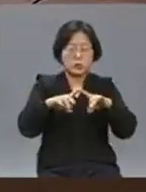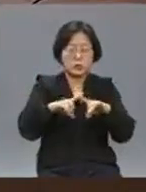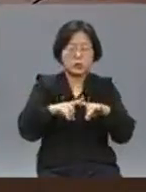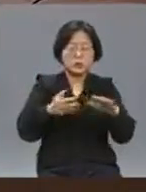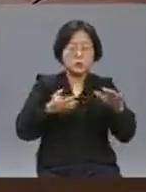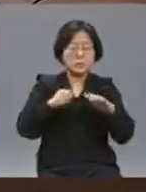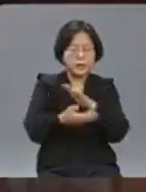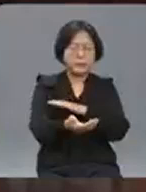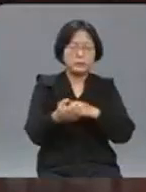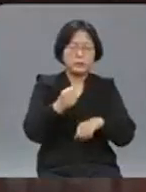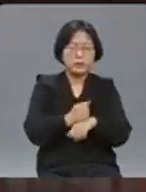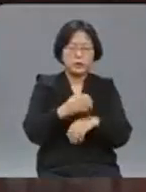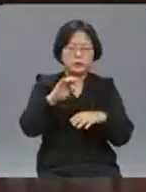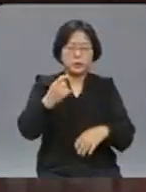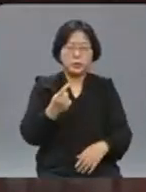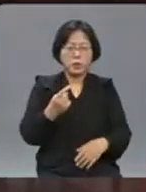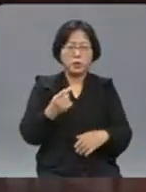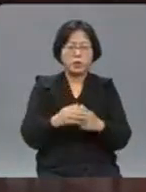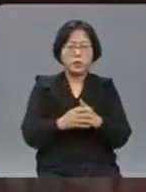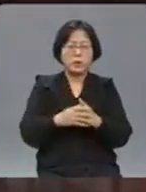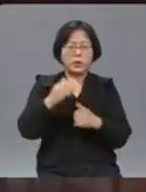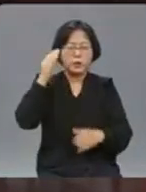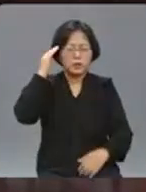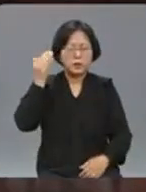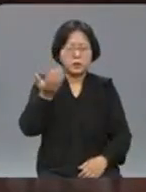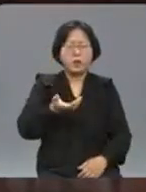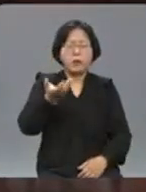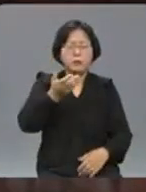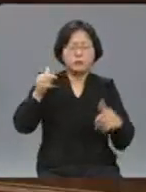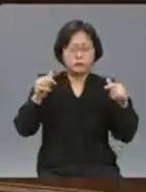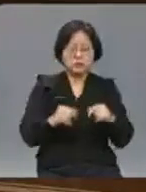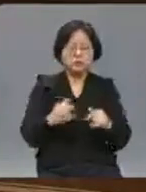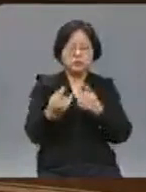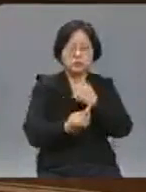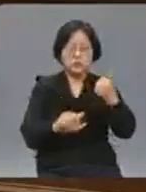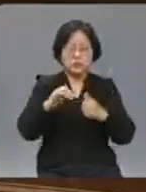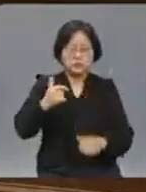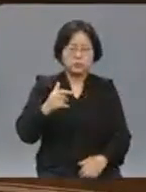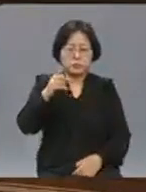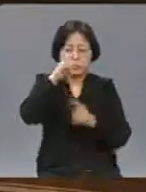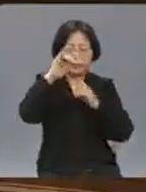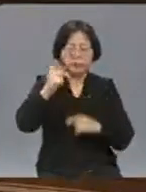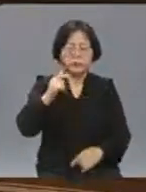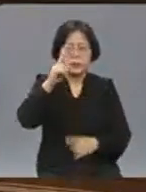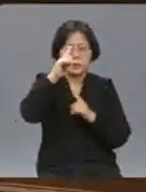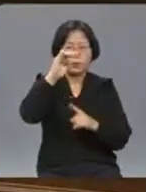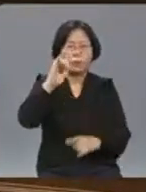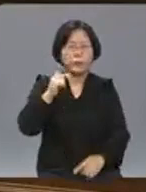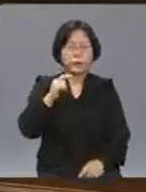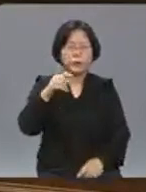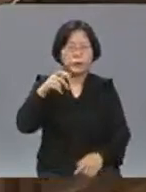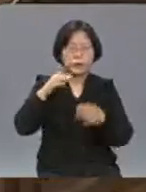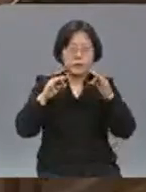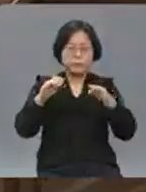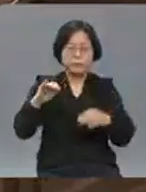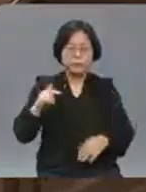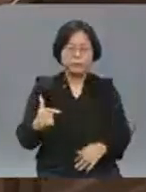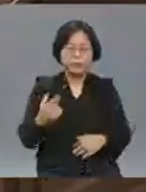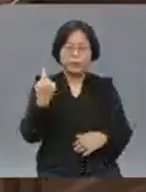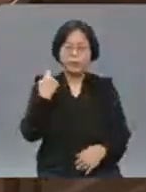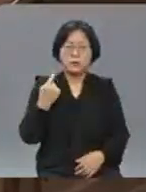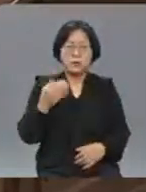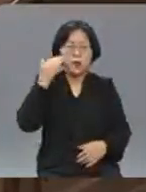방문했습니다. 김정호 민주당 탄소중립위원장과 신정훈, 이병훈, 이용빈, 김경만 의원 등은